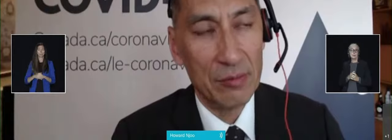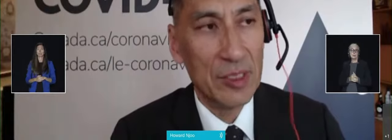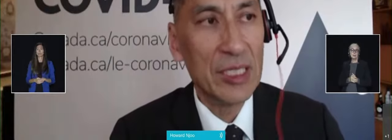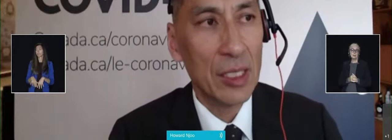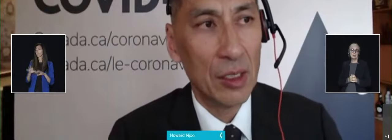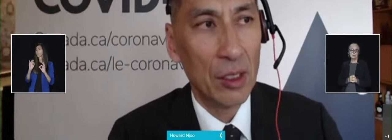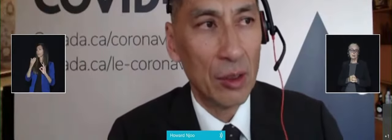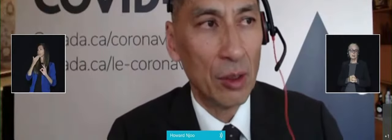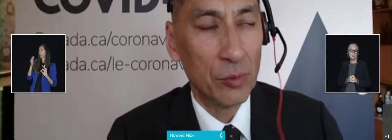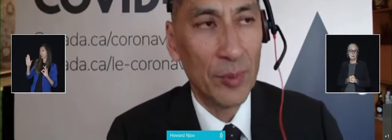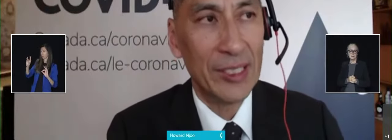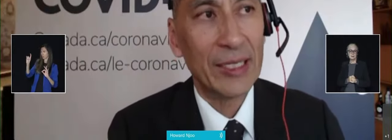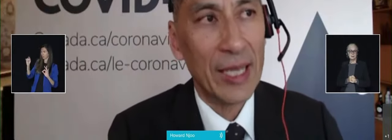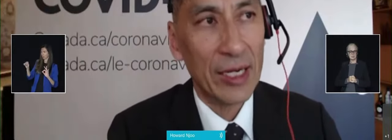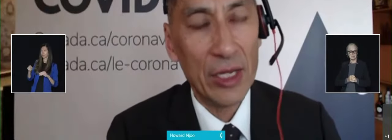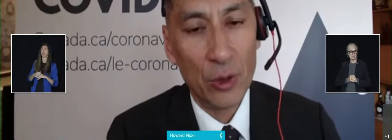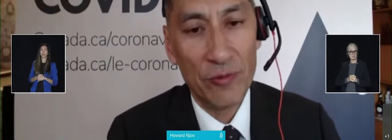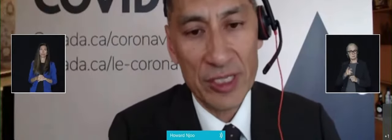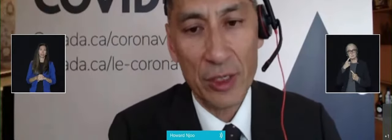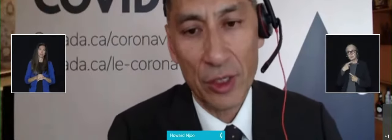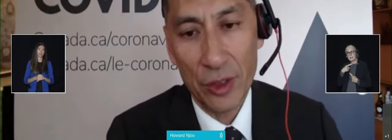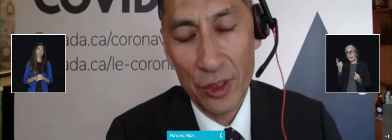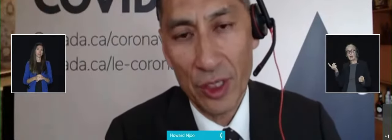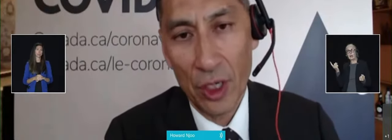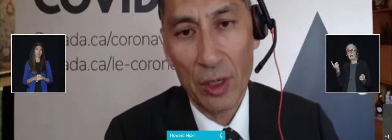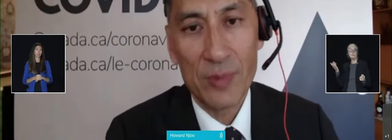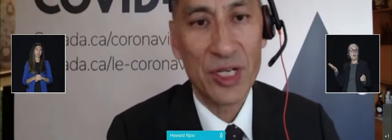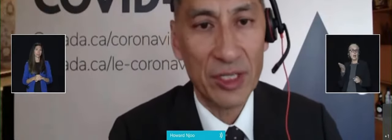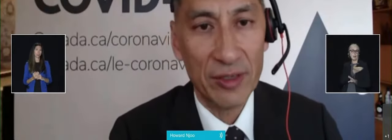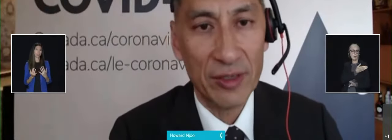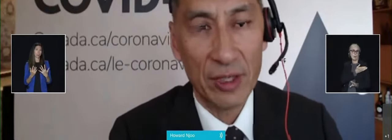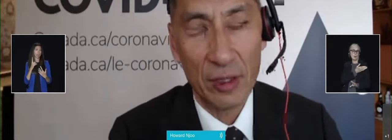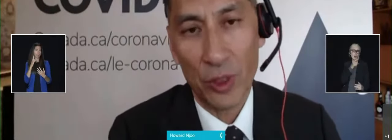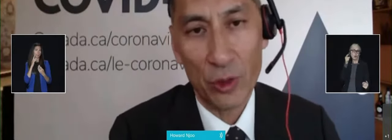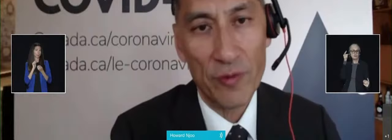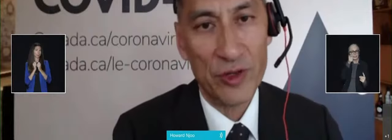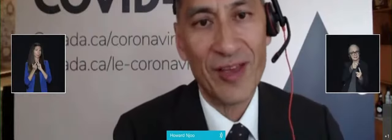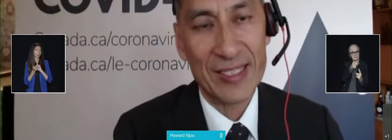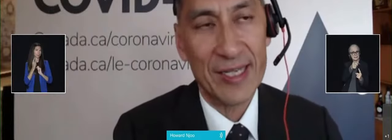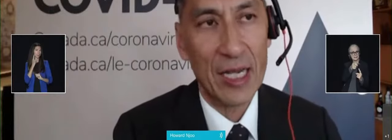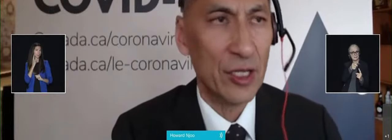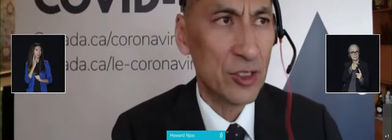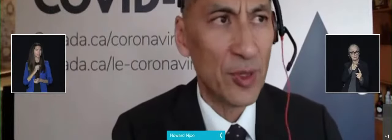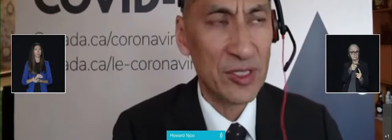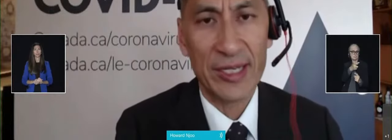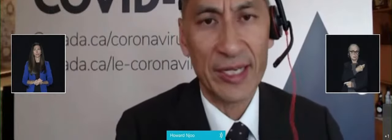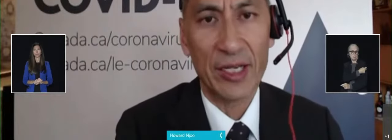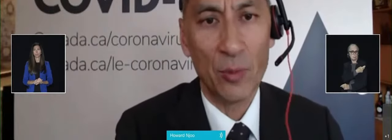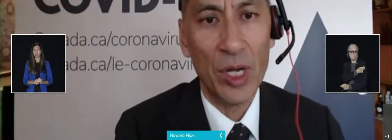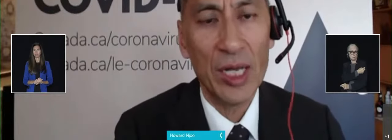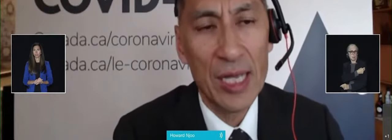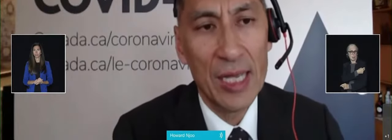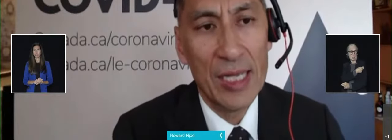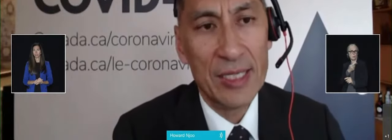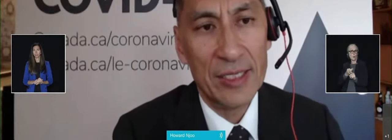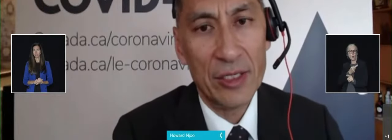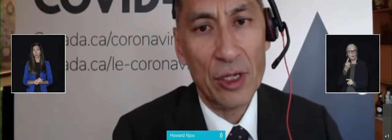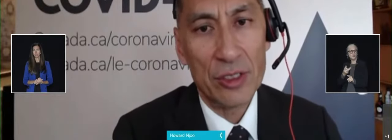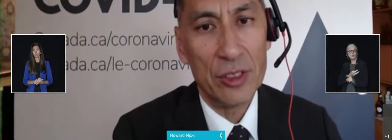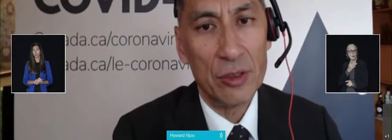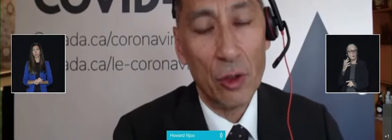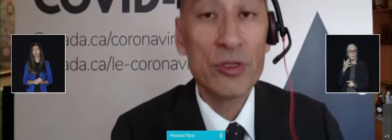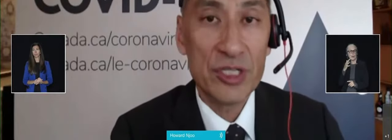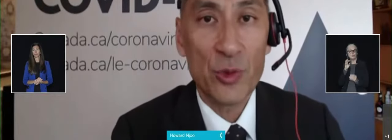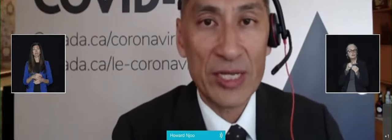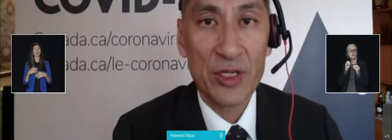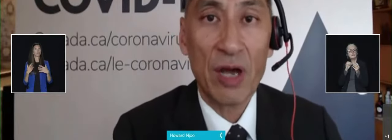déclaré ou visé un objectif pour la couverture vaccinale, je pense qu'il y quelques mois, c'était